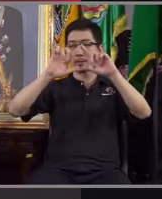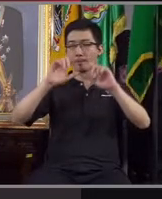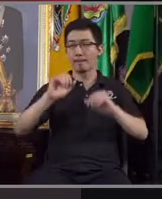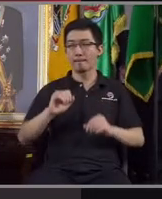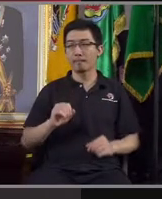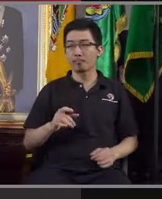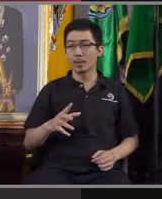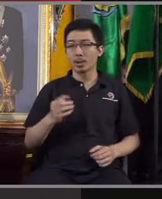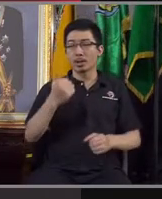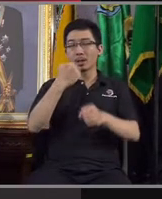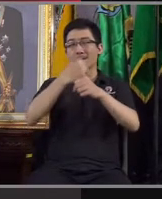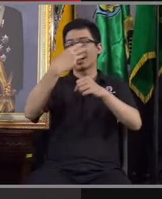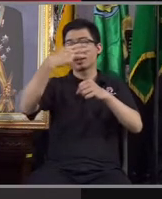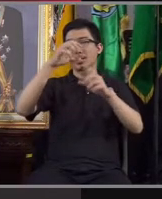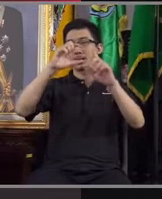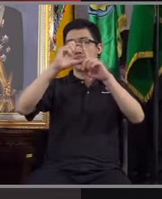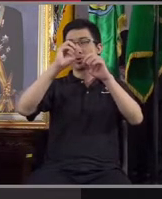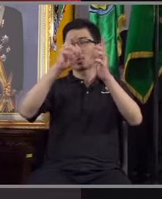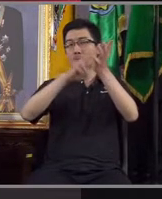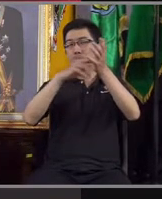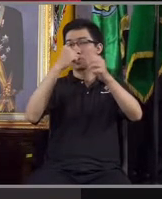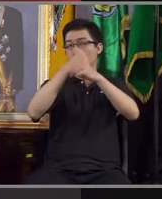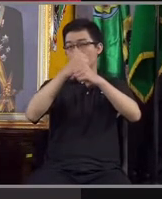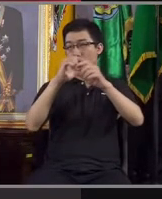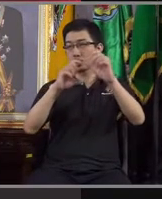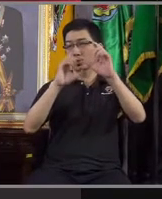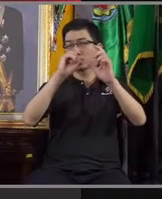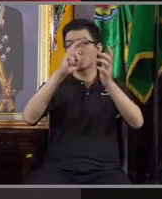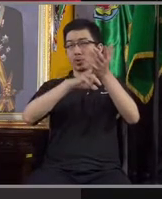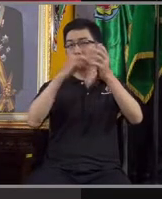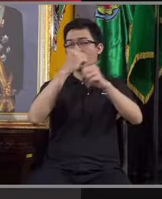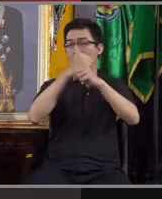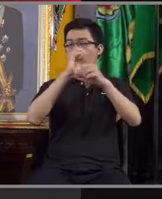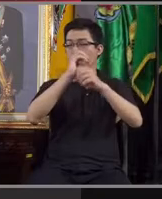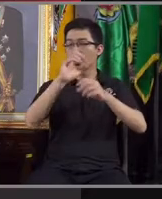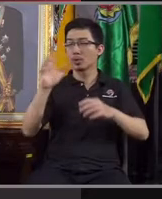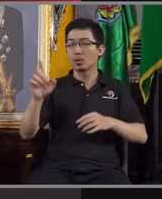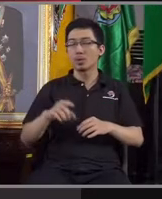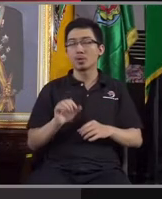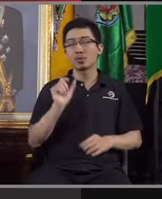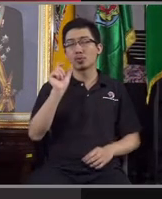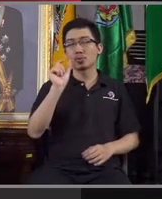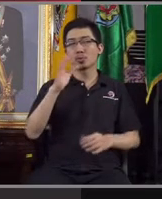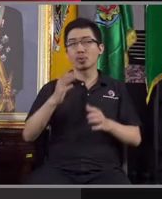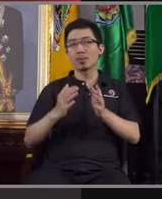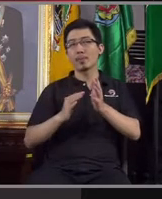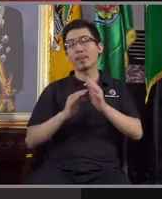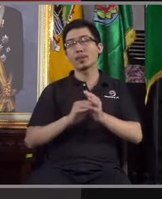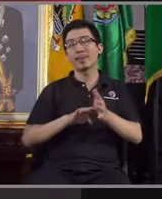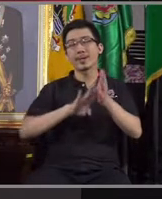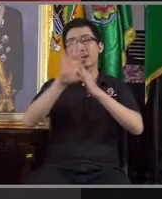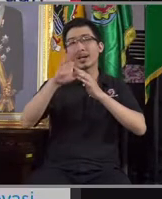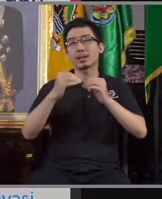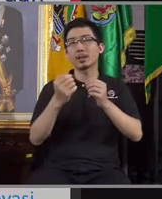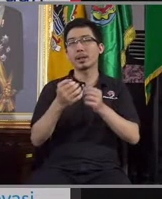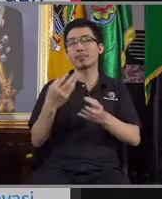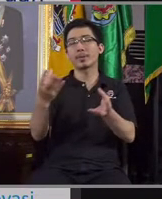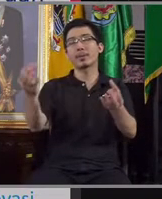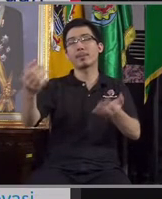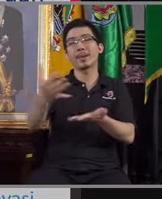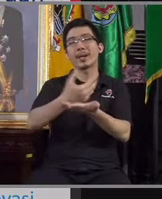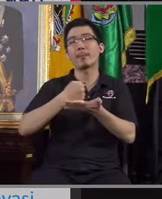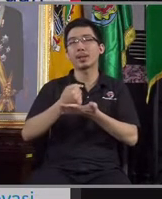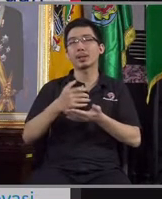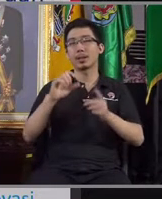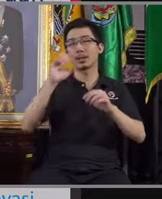event-event di Gedung Songo sehingga ada pengunjung-pengunjung yang bisa meningkatkan income dari daerah. Slide berikutnya,